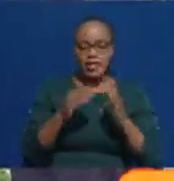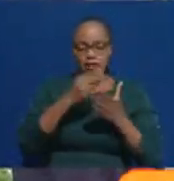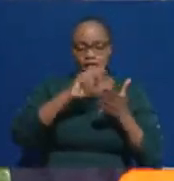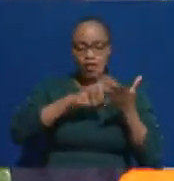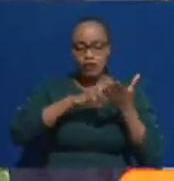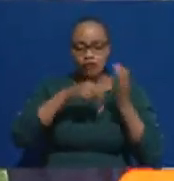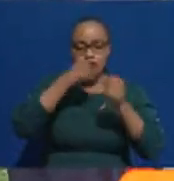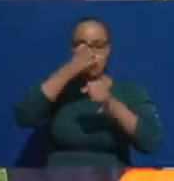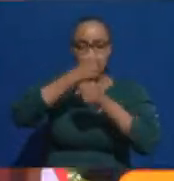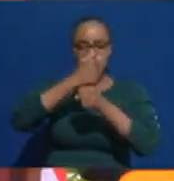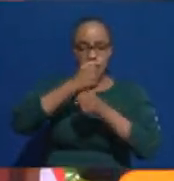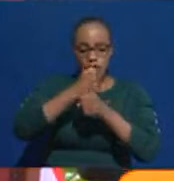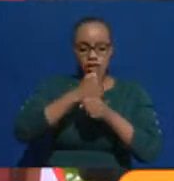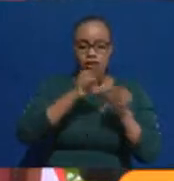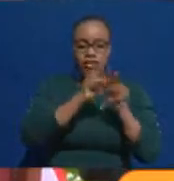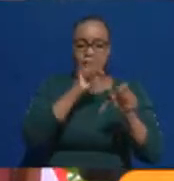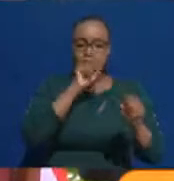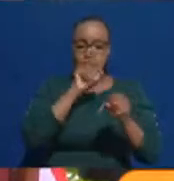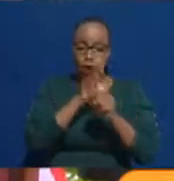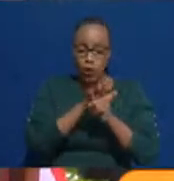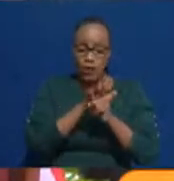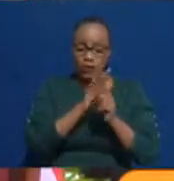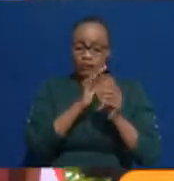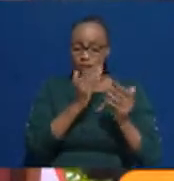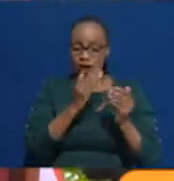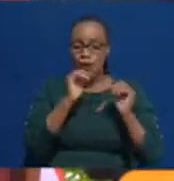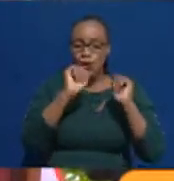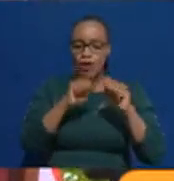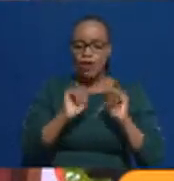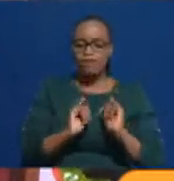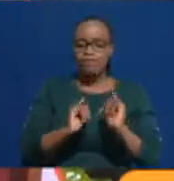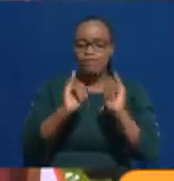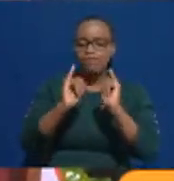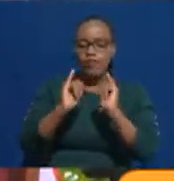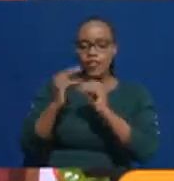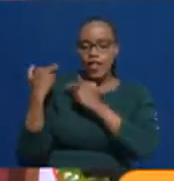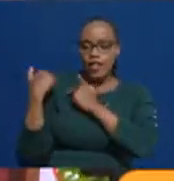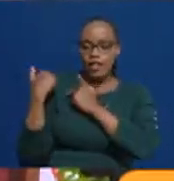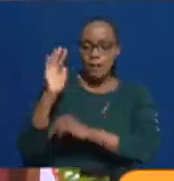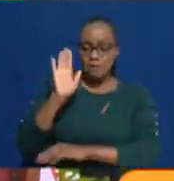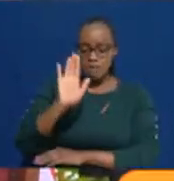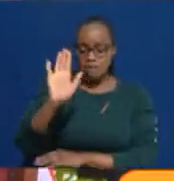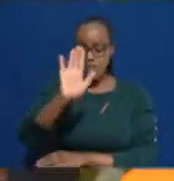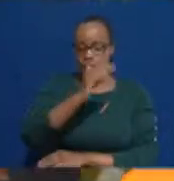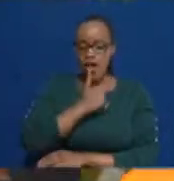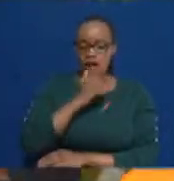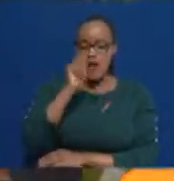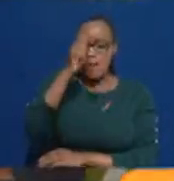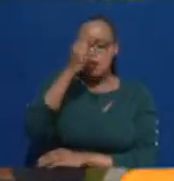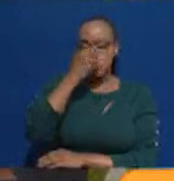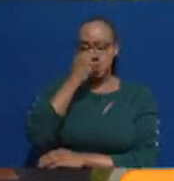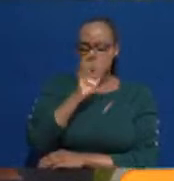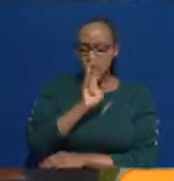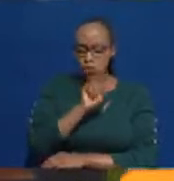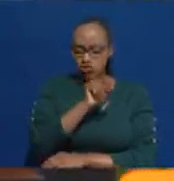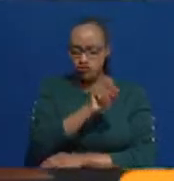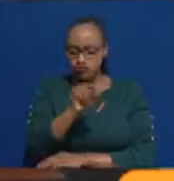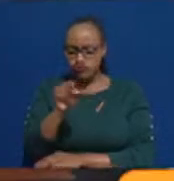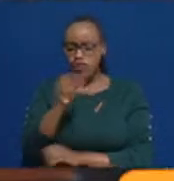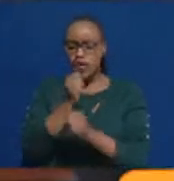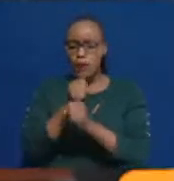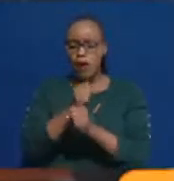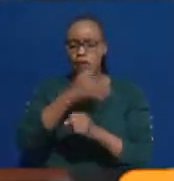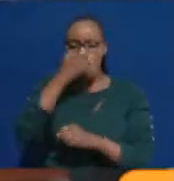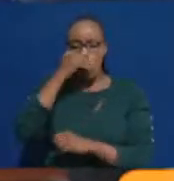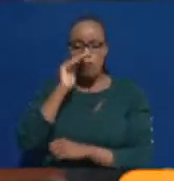utendakazi ambayo ni kama ahadi ya kutekeleza wajibu wao ipasavyo. Rais William Ruto alishuhudia shughuli hiyo.